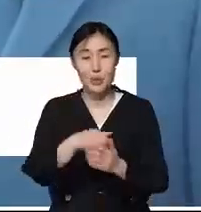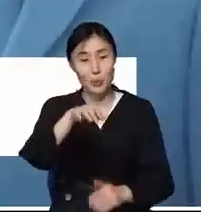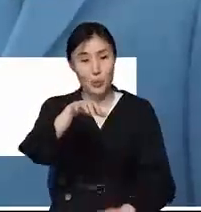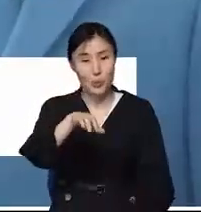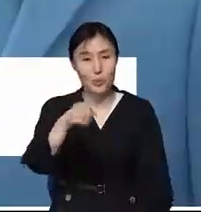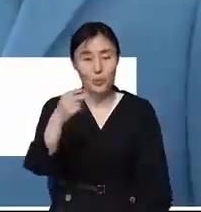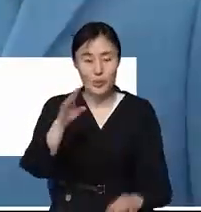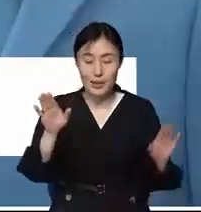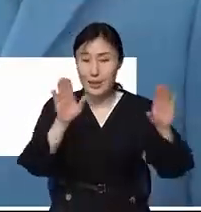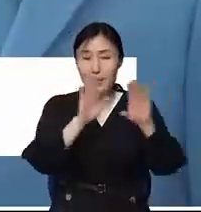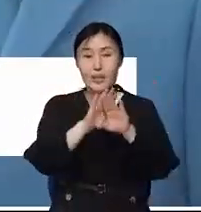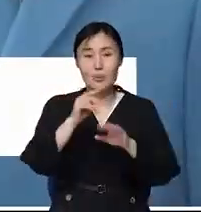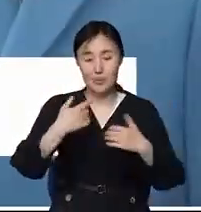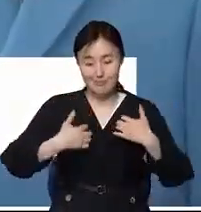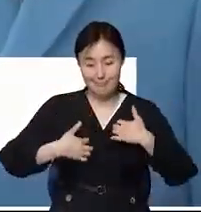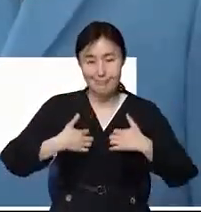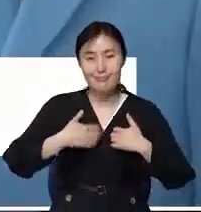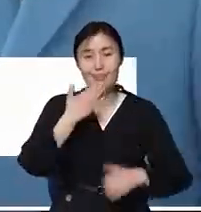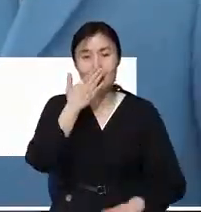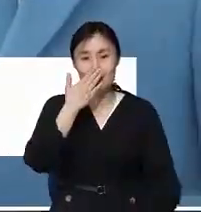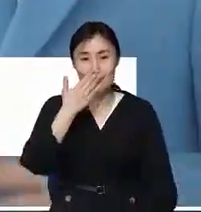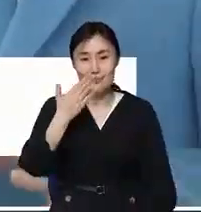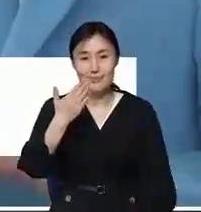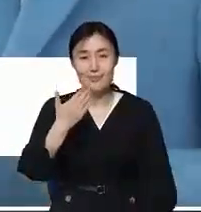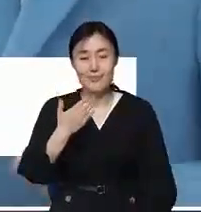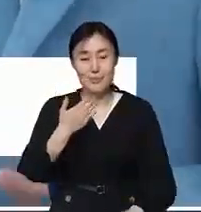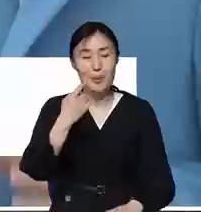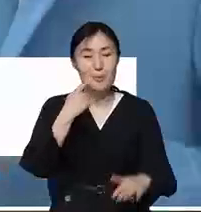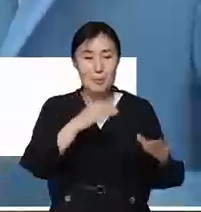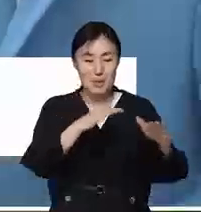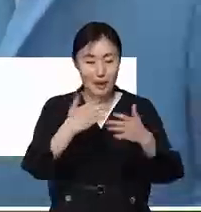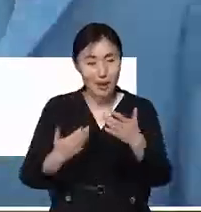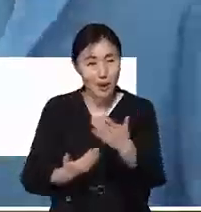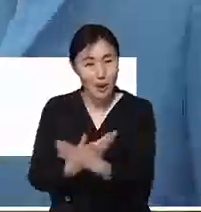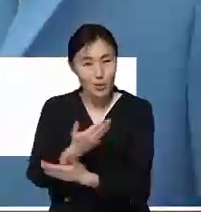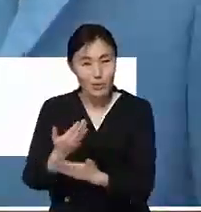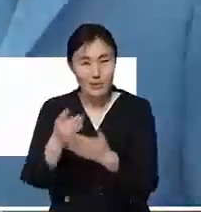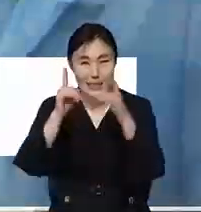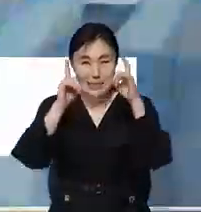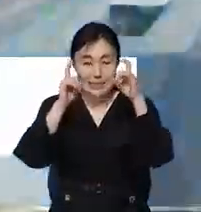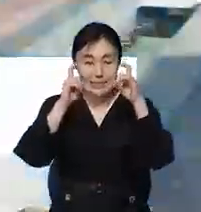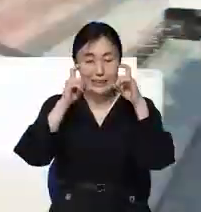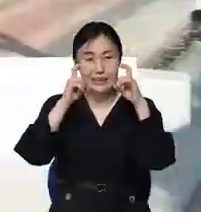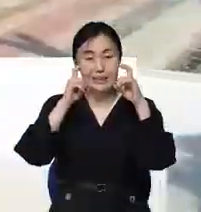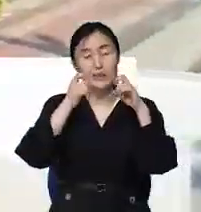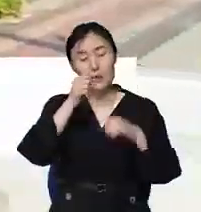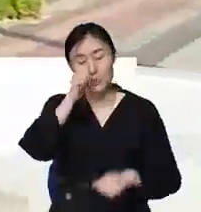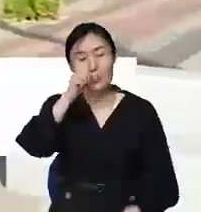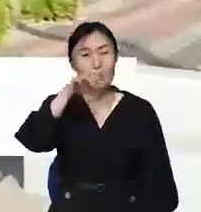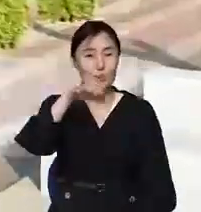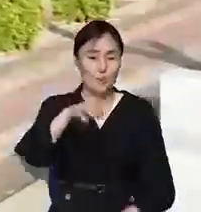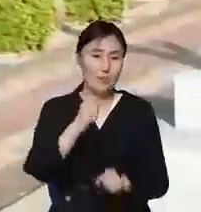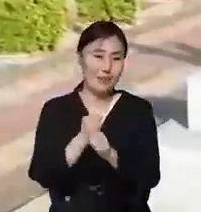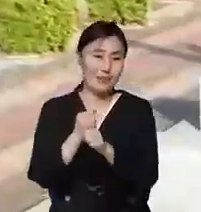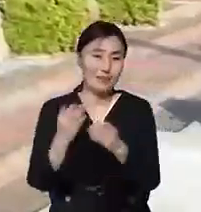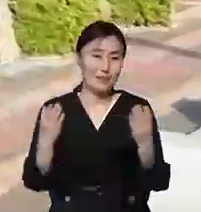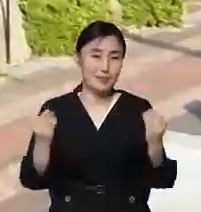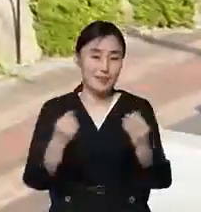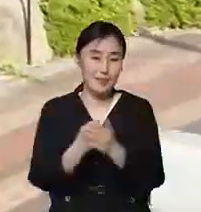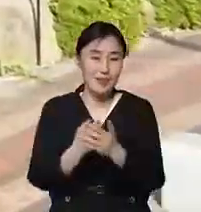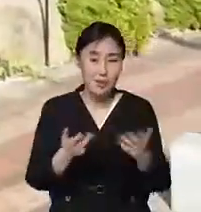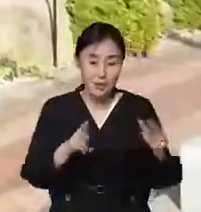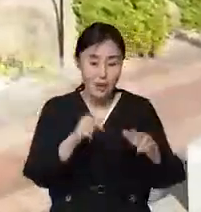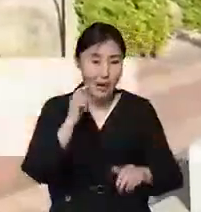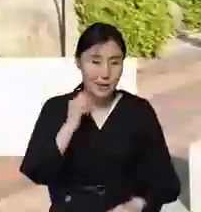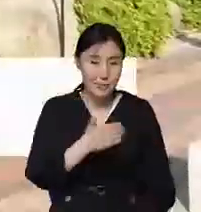그리고 야간에도 즐길 수 있는 또 바다와 어울리는 포토 정원을 만들었습니다. 정원의 아름다움과